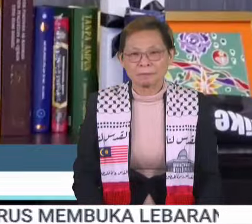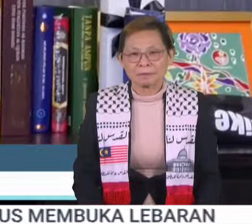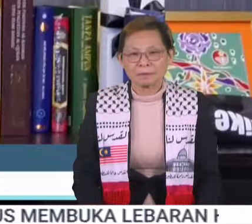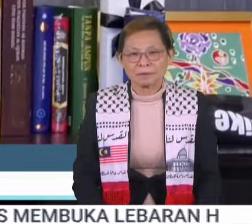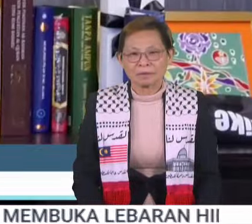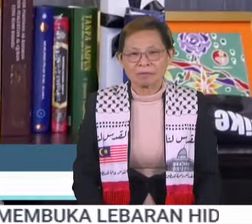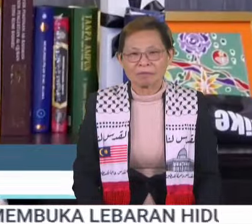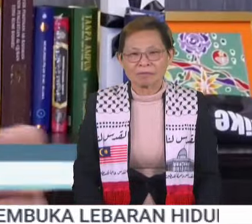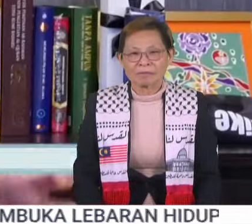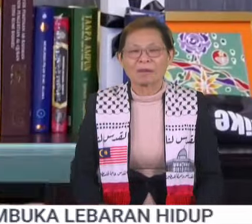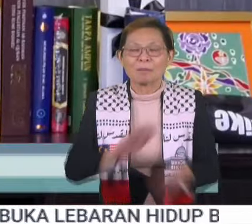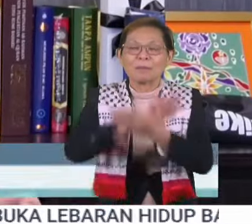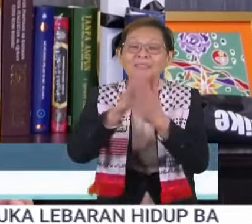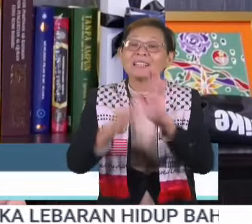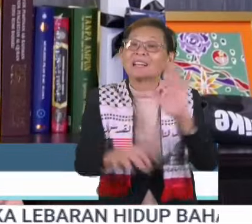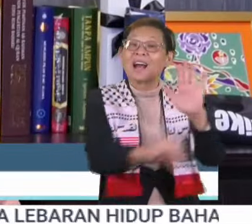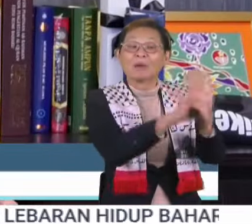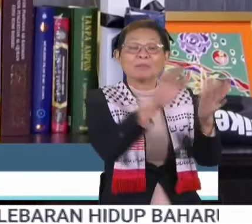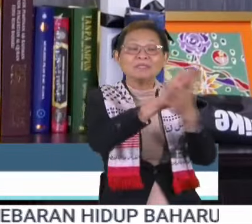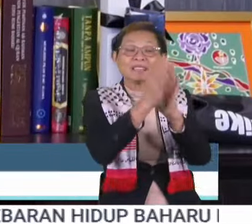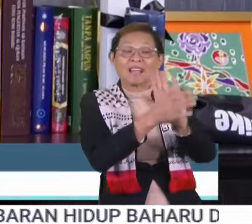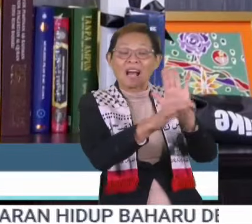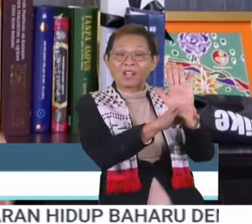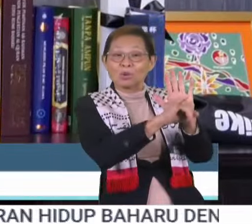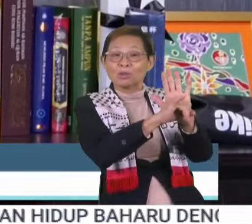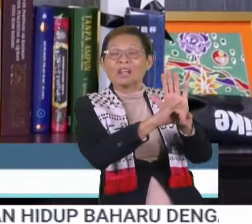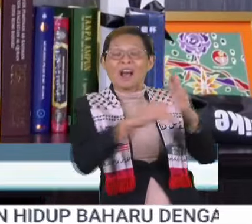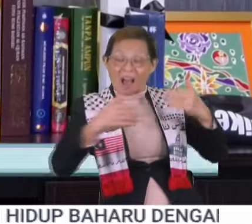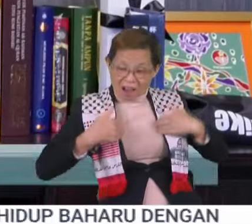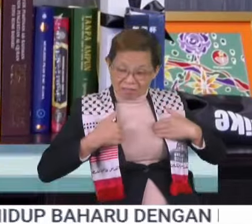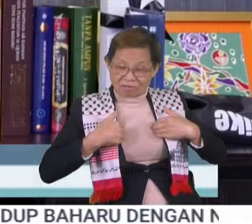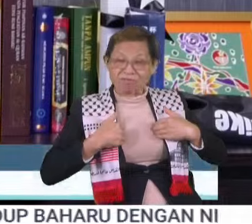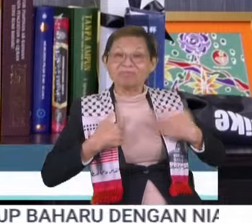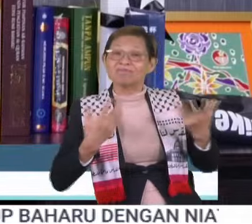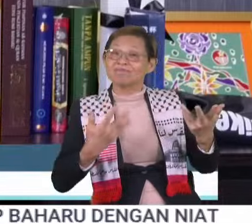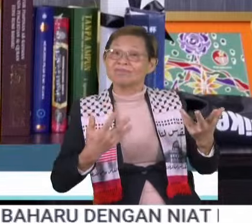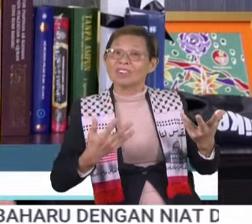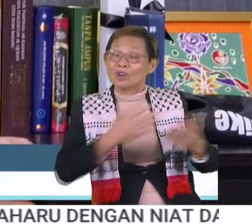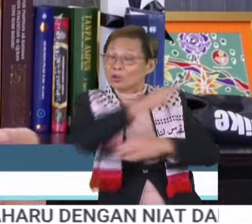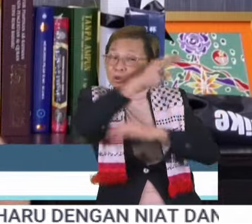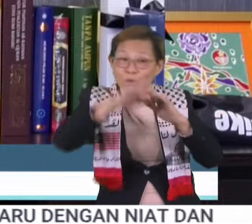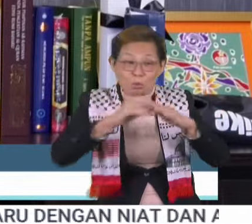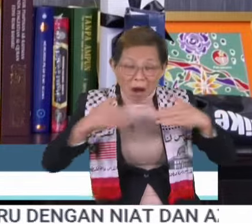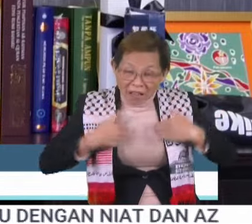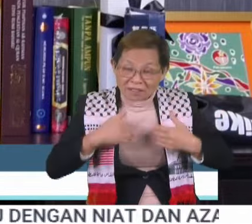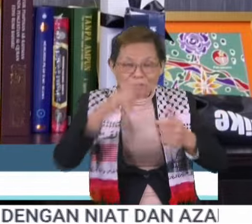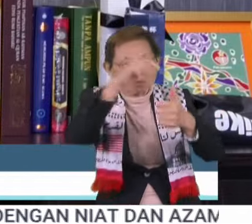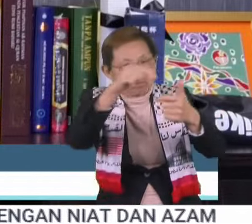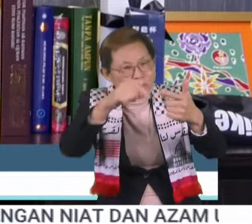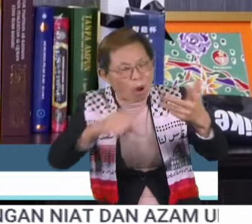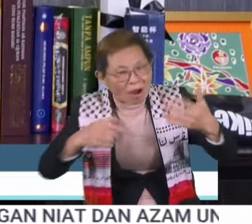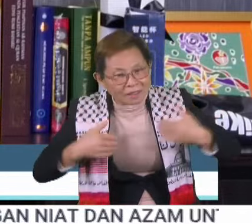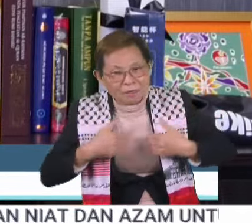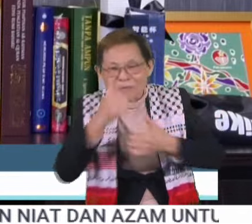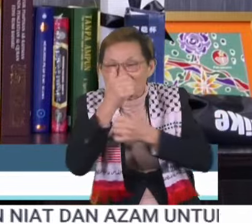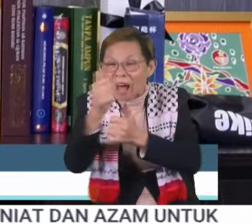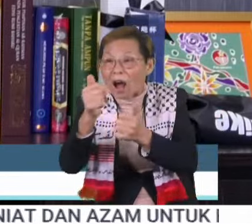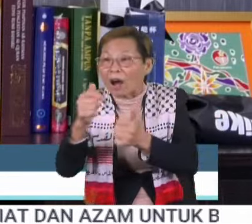Bila dia menjadi ikonik sebegini, ya, dengan kemudahan yang ada ini, dengan minat yang orang tunjukkan,